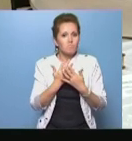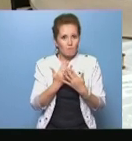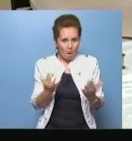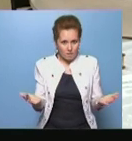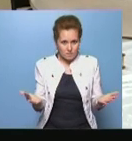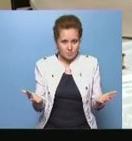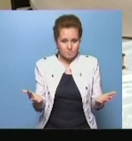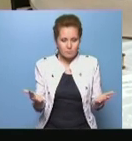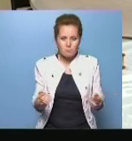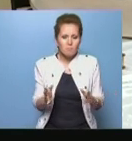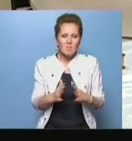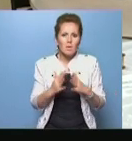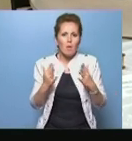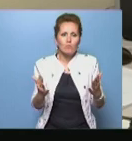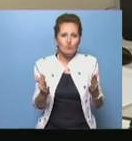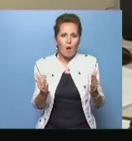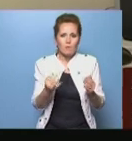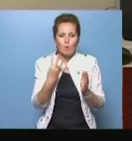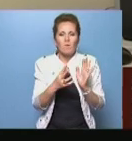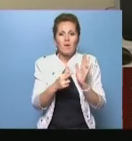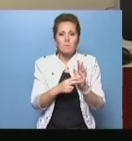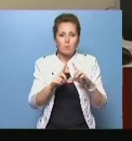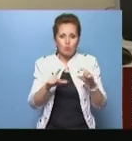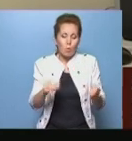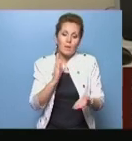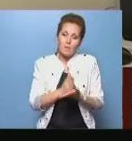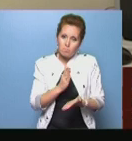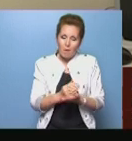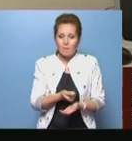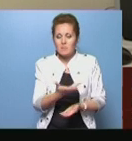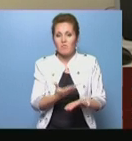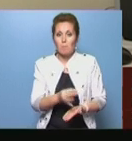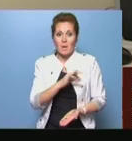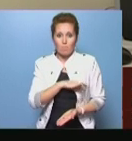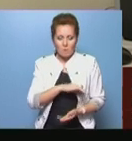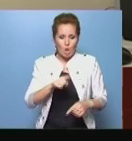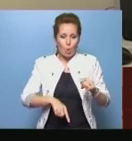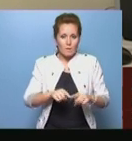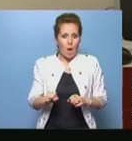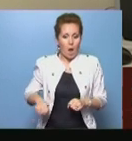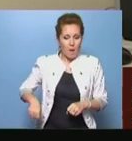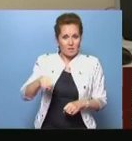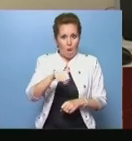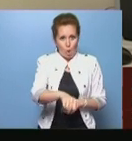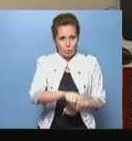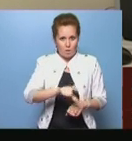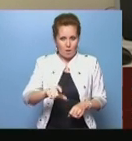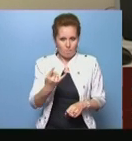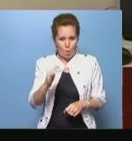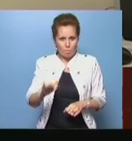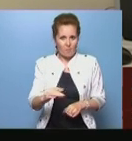эта небольшая 48-я школа, она имеет ряд своих преимуществ. И когда родители отдают ребенка в 1 класс,